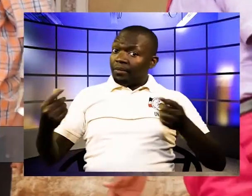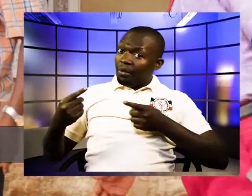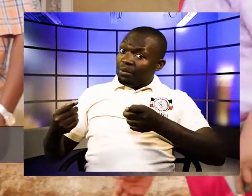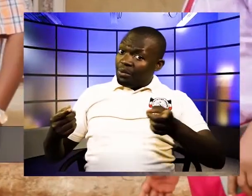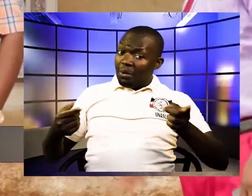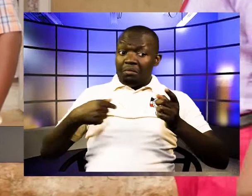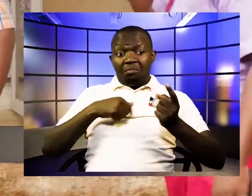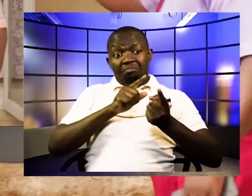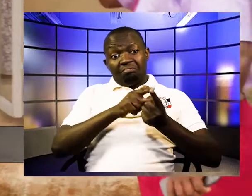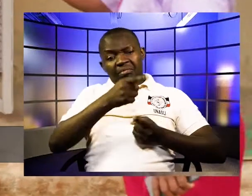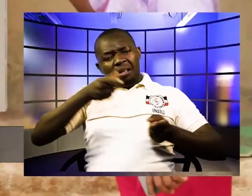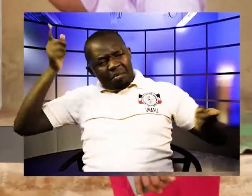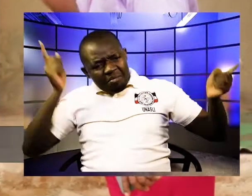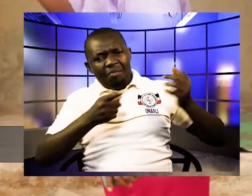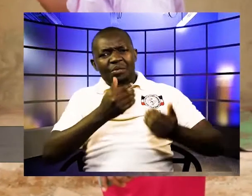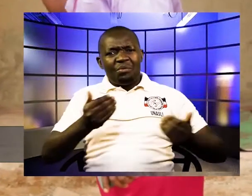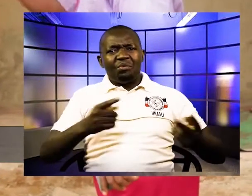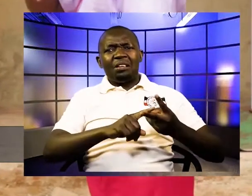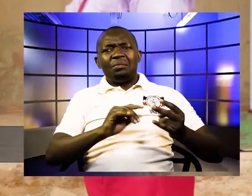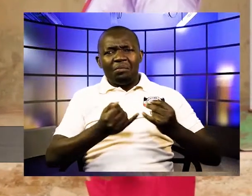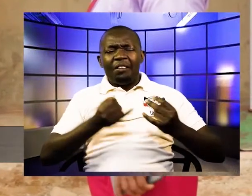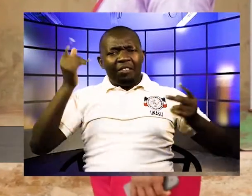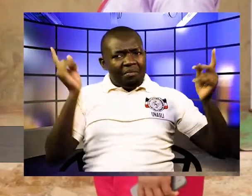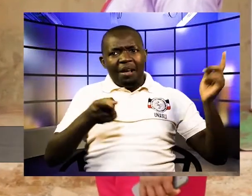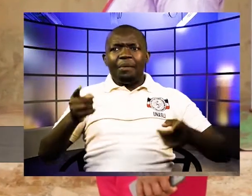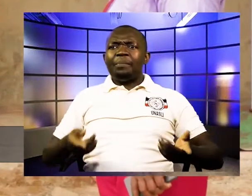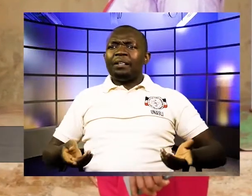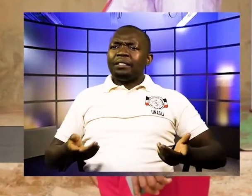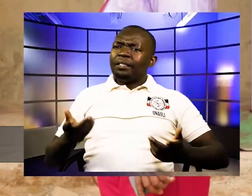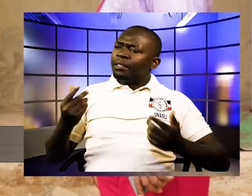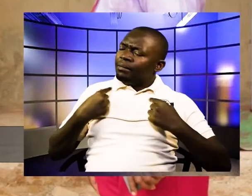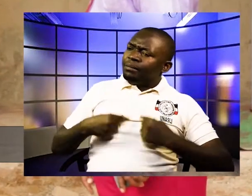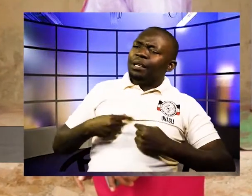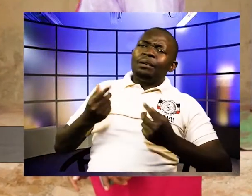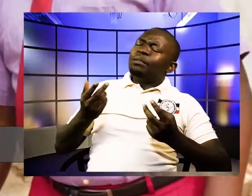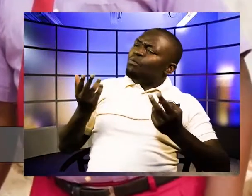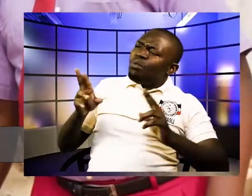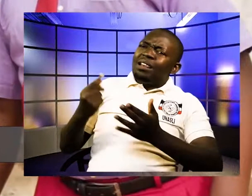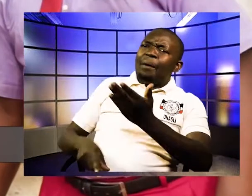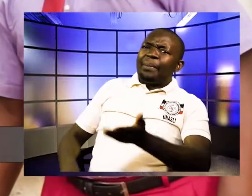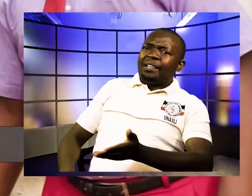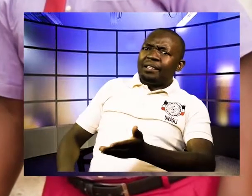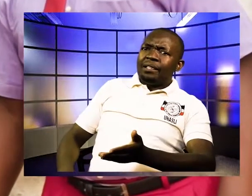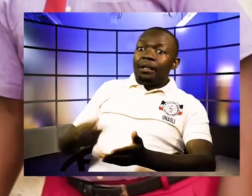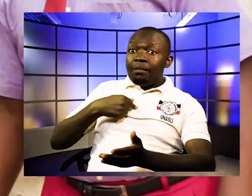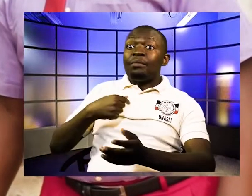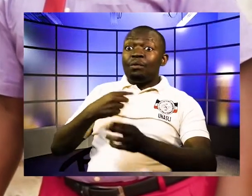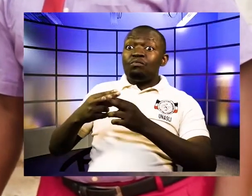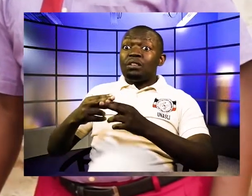akuba. Kutukwala na kogera kigambo kina. Che chokola. Na nakutika busirisi. Mumbadinga na bakubamba te.